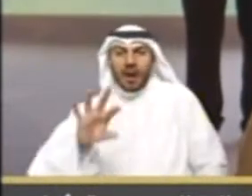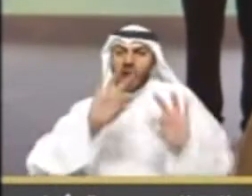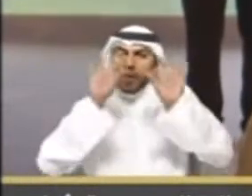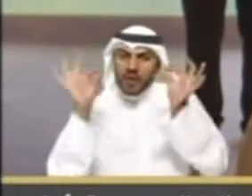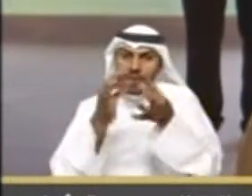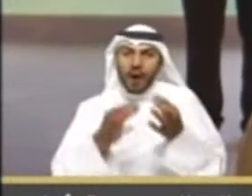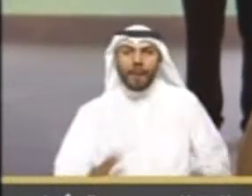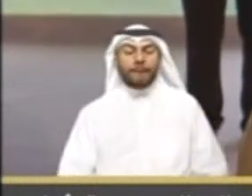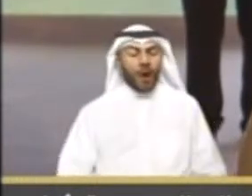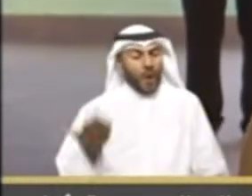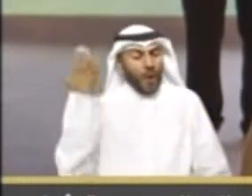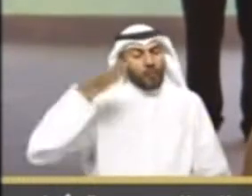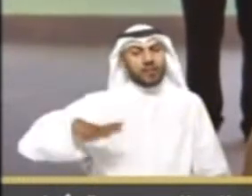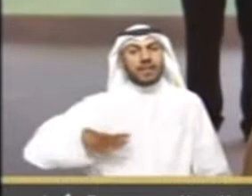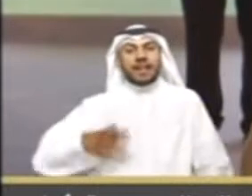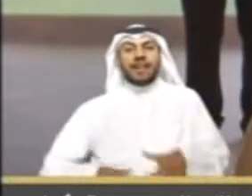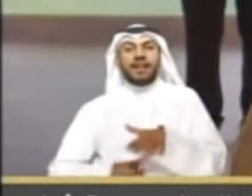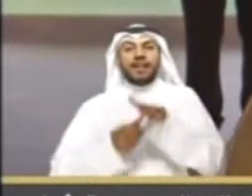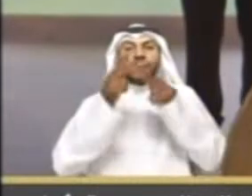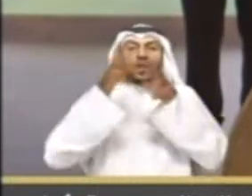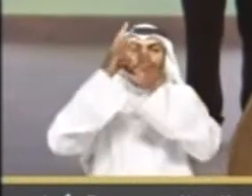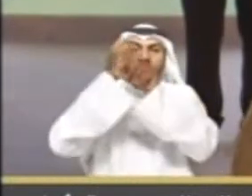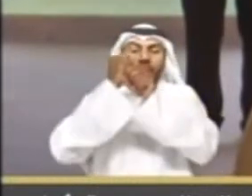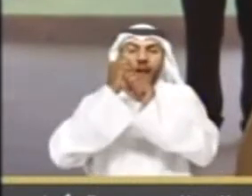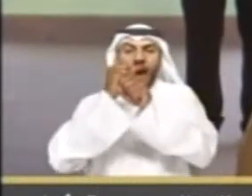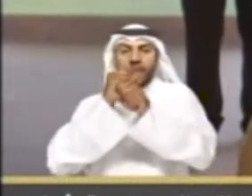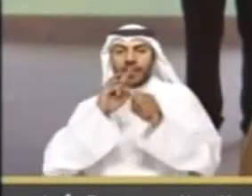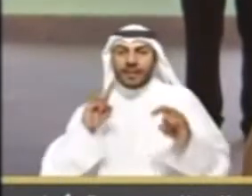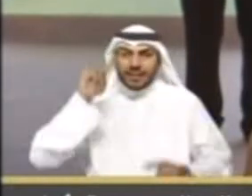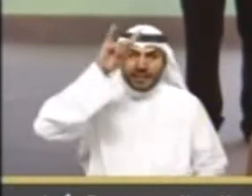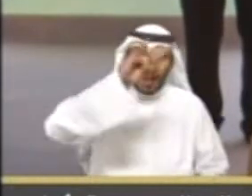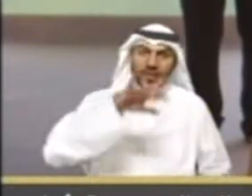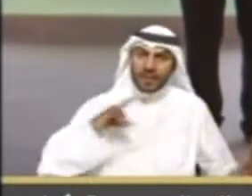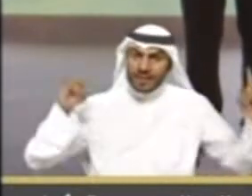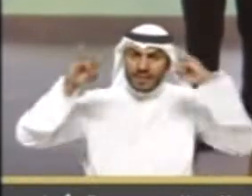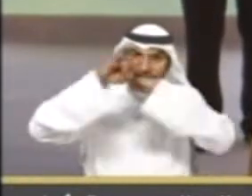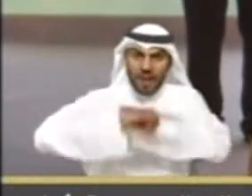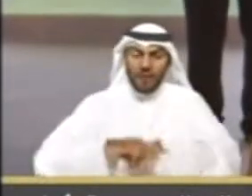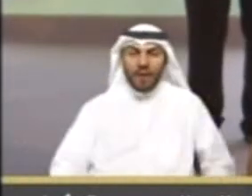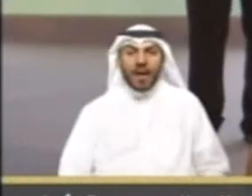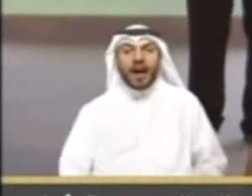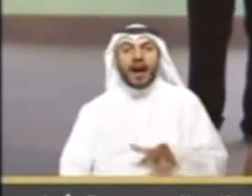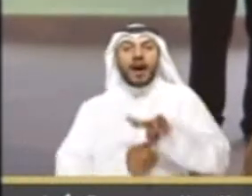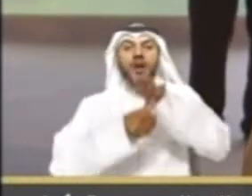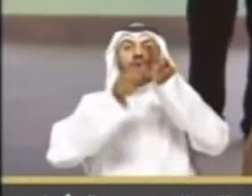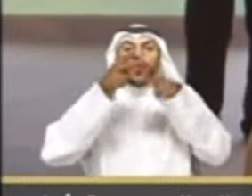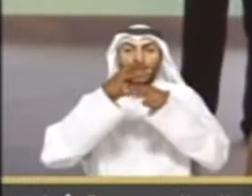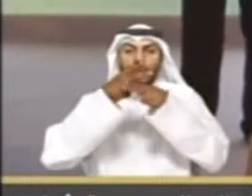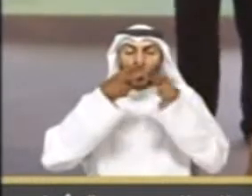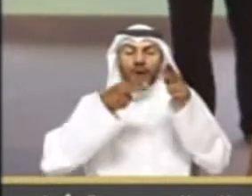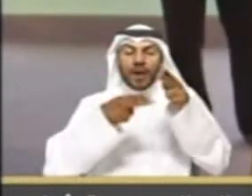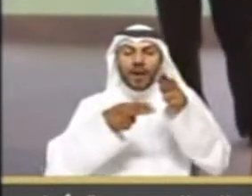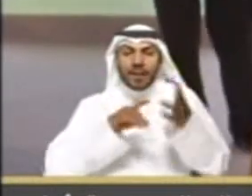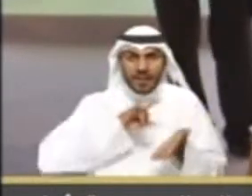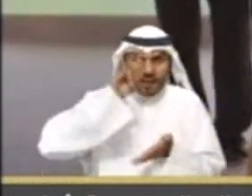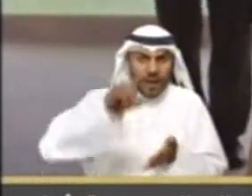العلاقات في زيارة سمو الأمير حفظه الله لتركيا، وكذلك فخامة الرئيس التركي الذي كانت زيارته